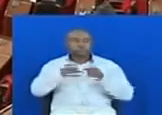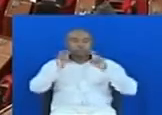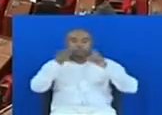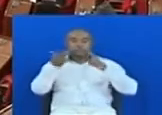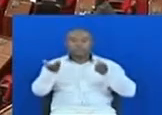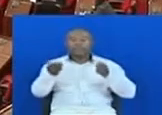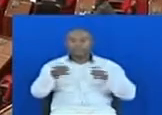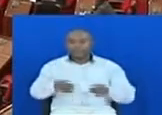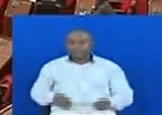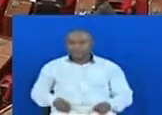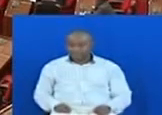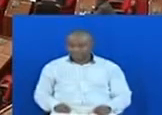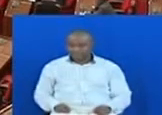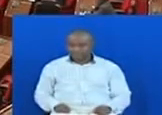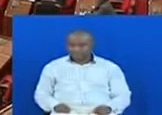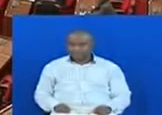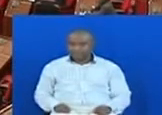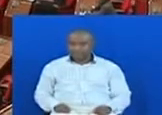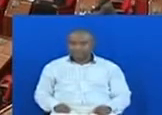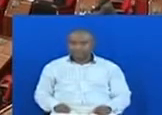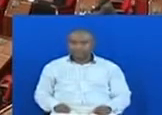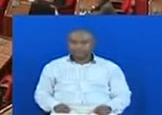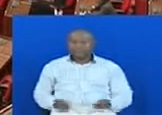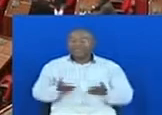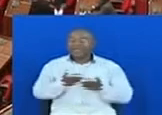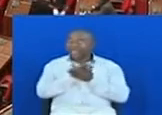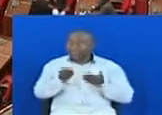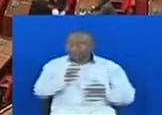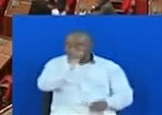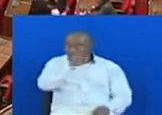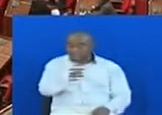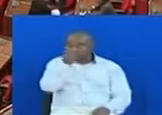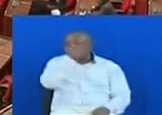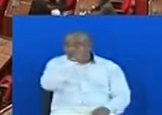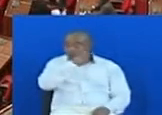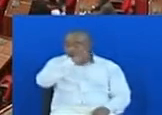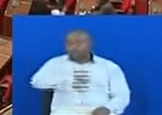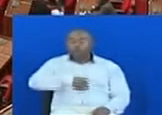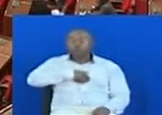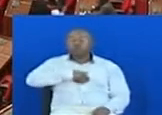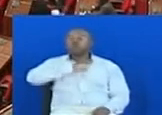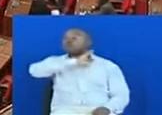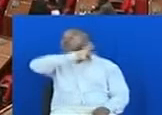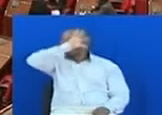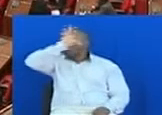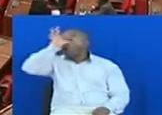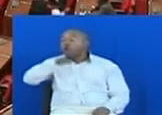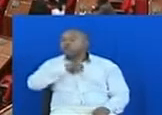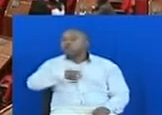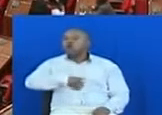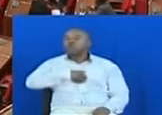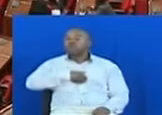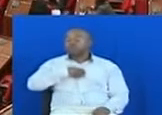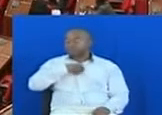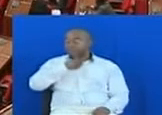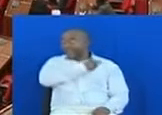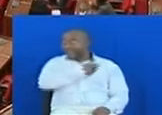Speaker, hakuna Mtanzania hata umoja hakuwa na hofu, tuseme ukweli. Ni rais pekee alikuwa